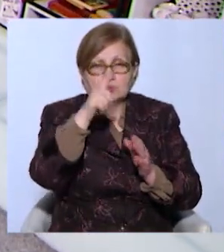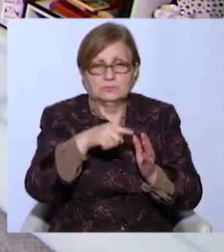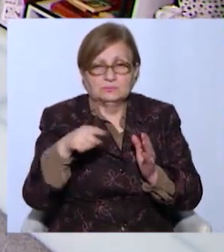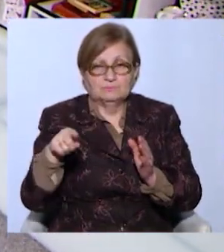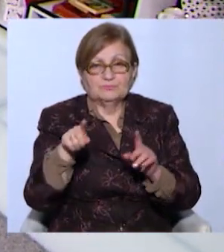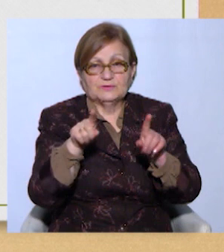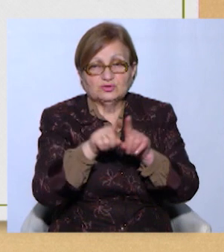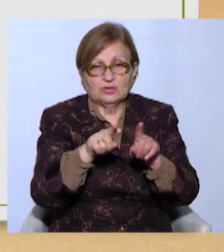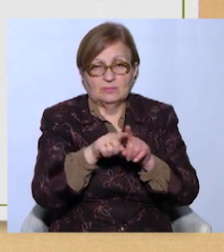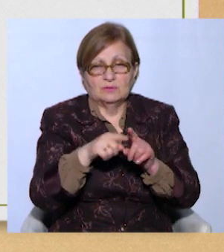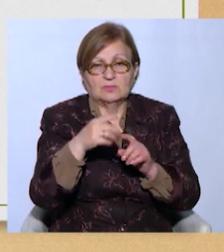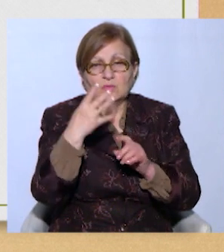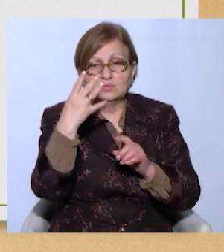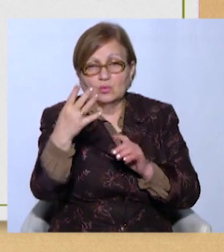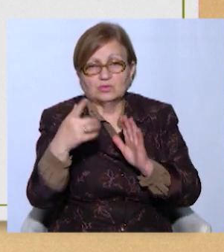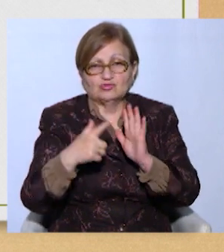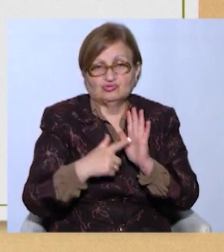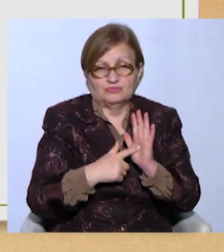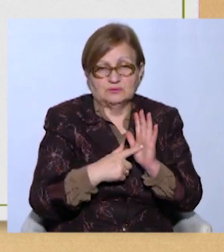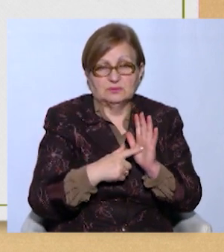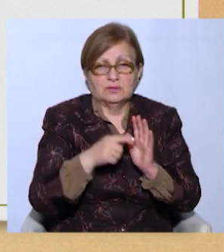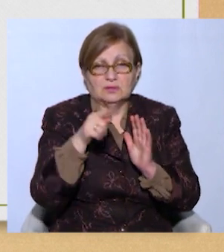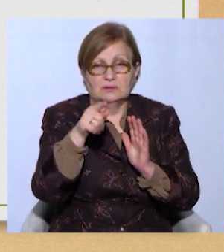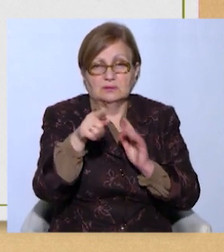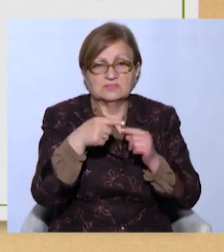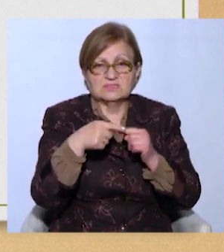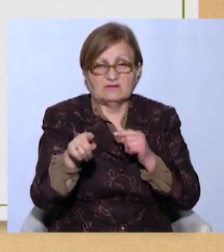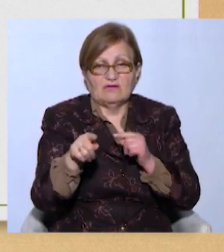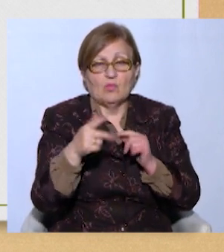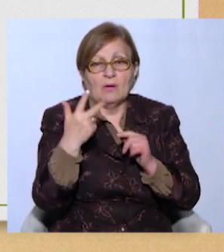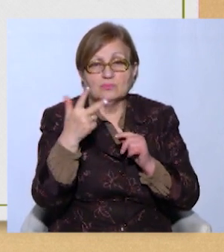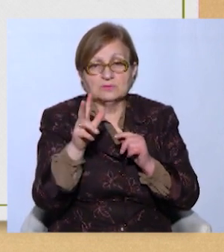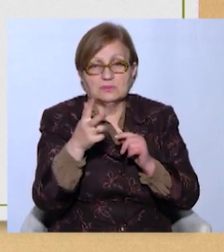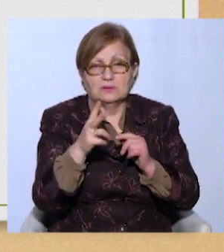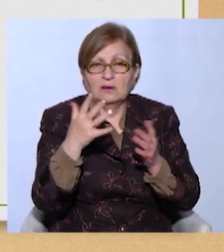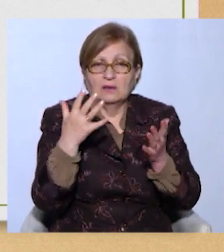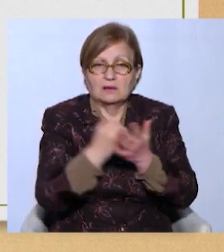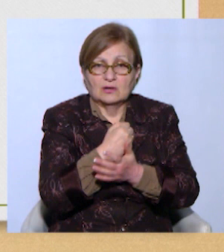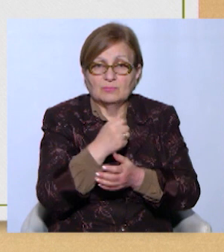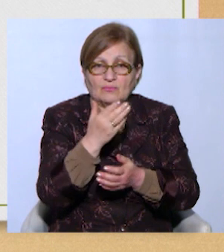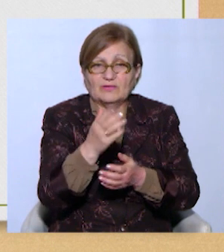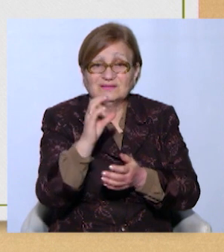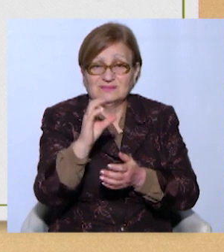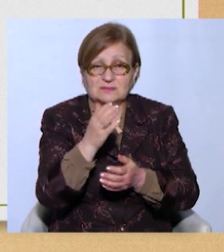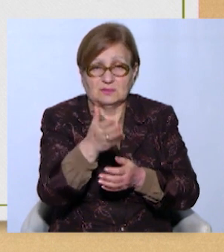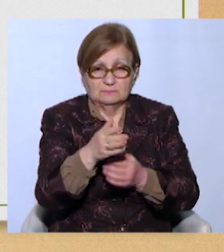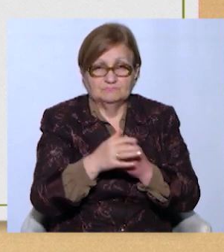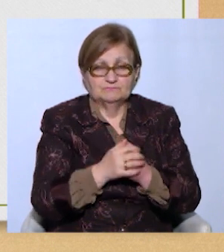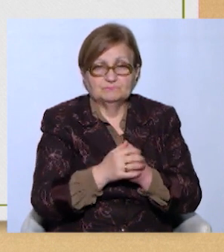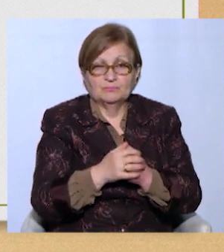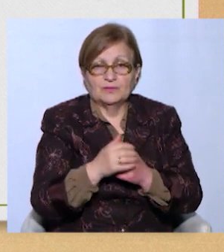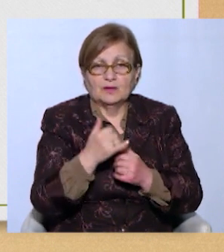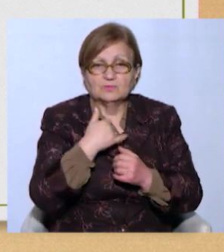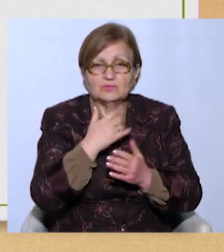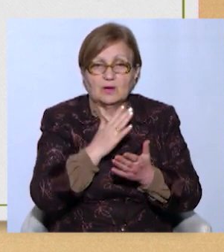შეეფარდება ერთმანეთს, როგორც 4, 7 და ჰიპოტენუზაზე მათი გეგმილების სხვაობა 33-ია. იპოვეთ ჰიპოტენუზა. მაშასადამე გვაქვს 4-ისა